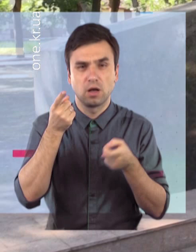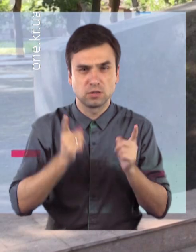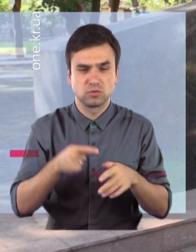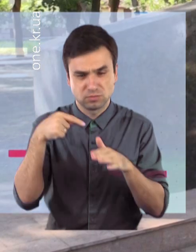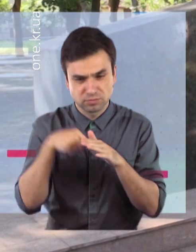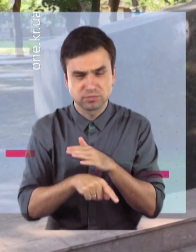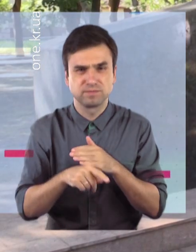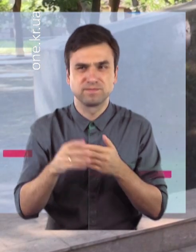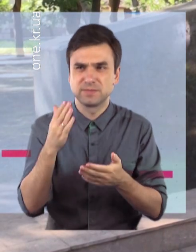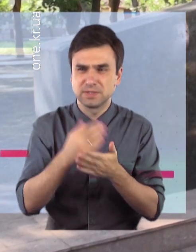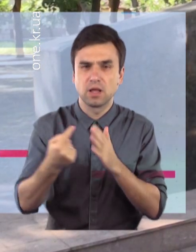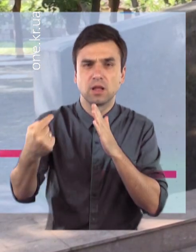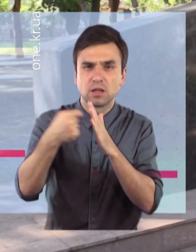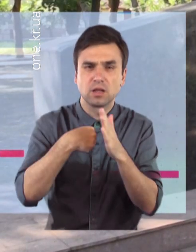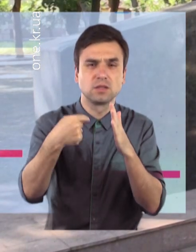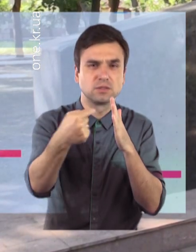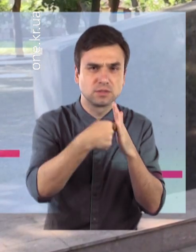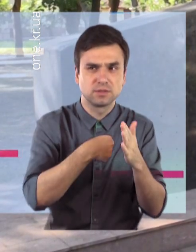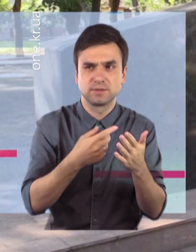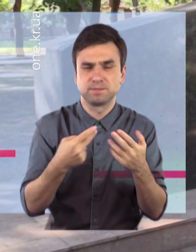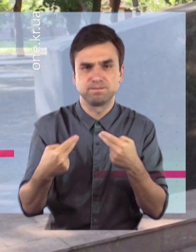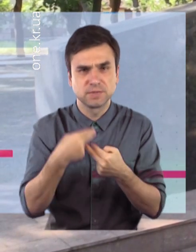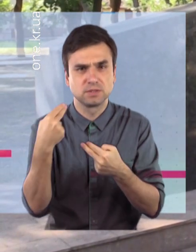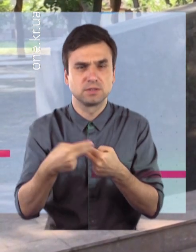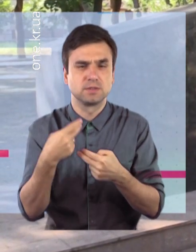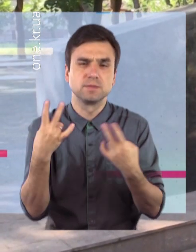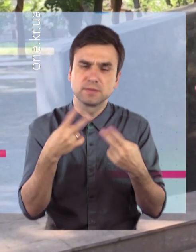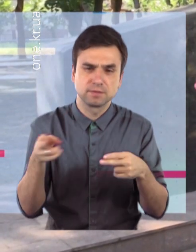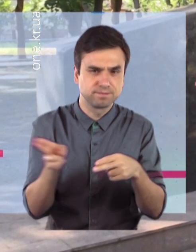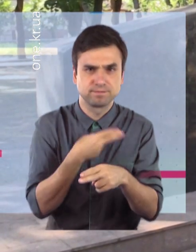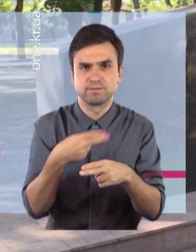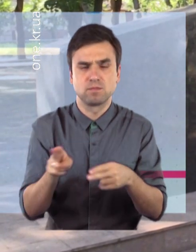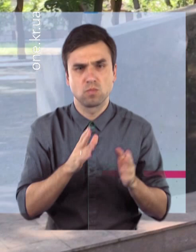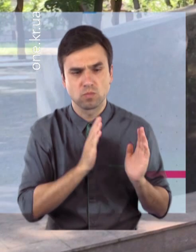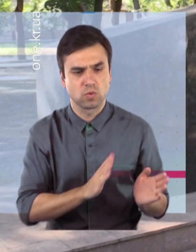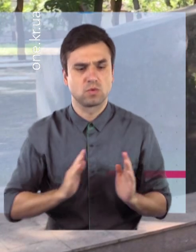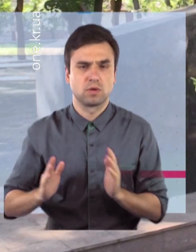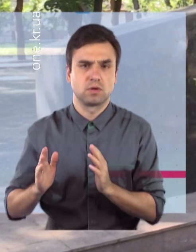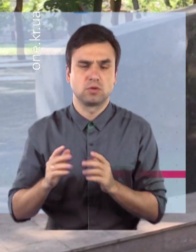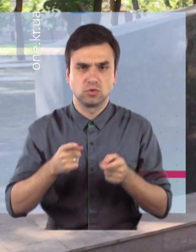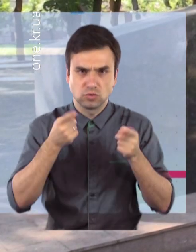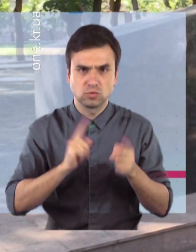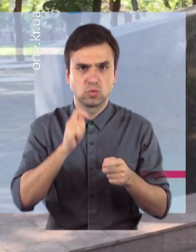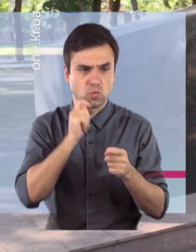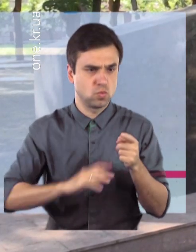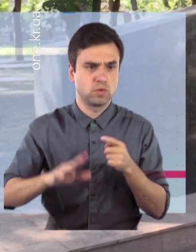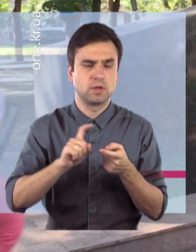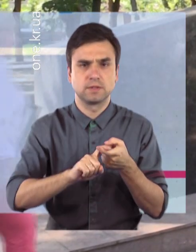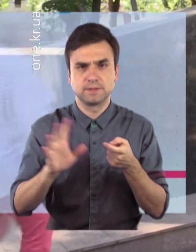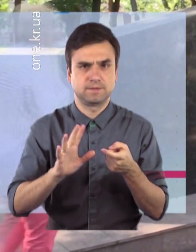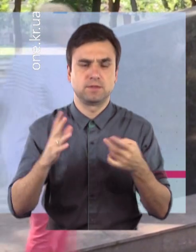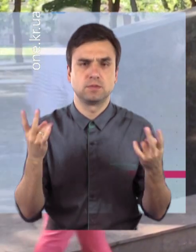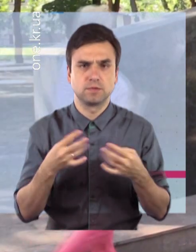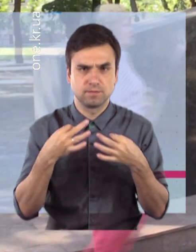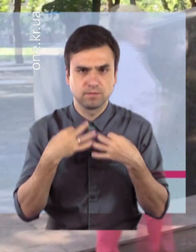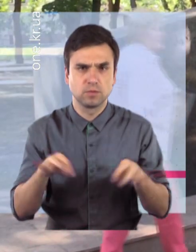бажанням. І тому треба навести лад і порядок такий, який би, щоб цей процес став нарешті незворотнім,